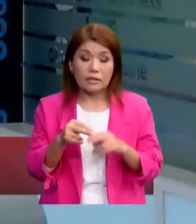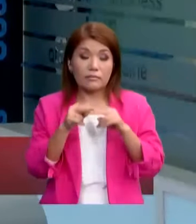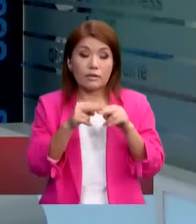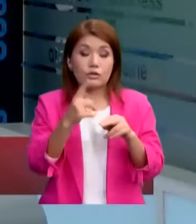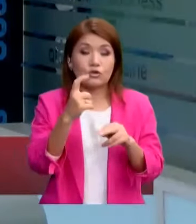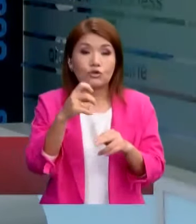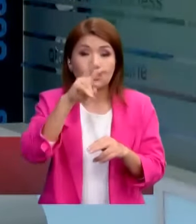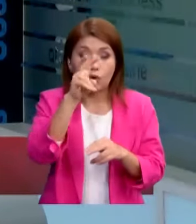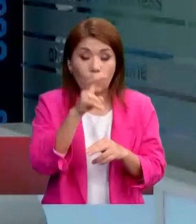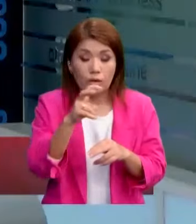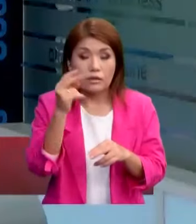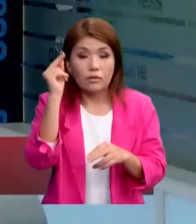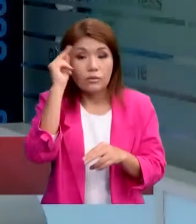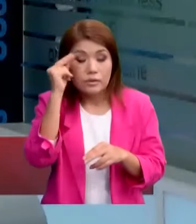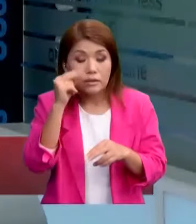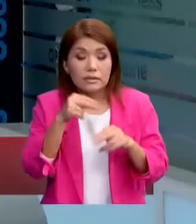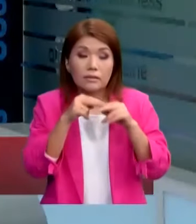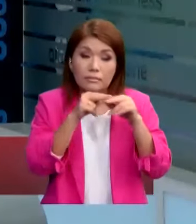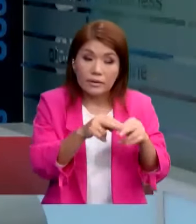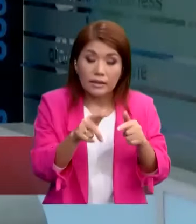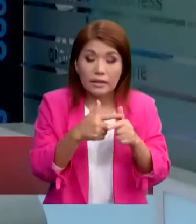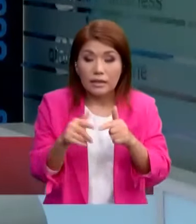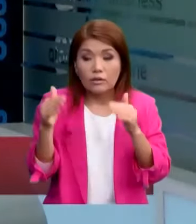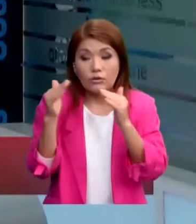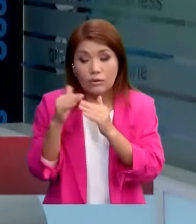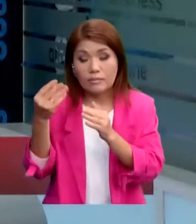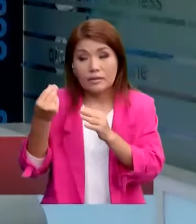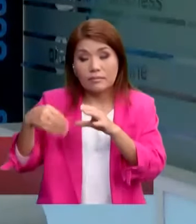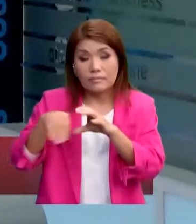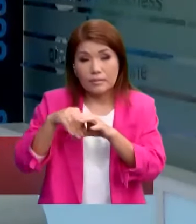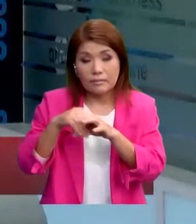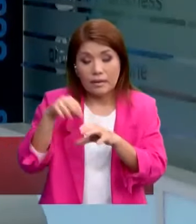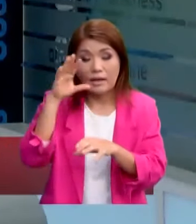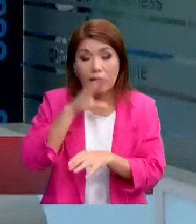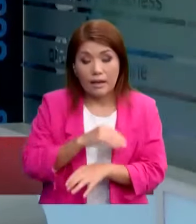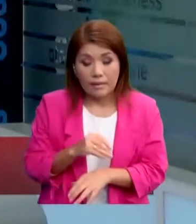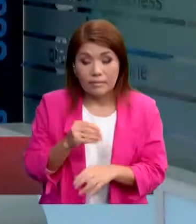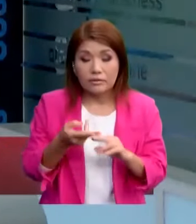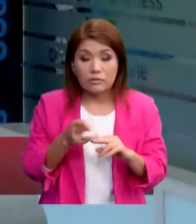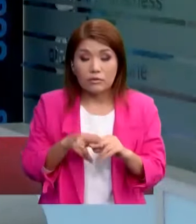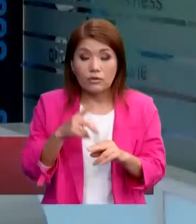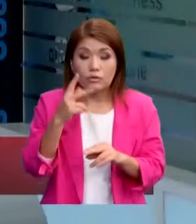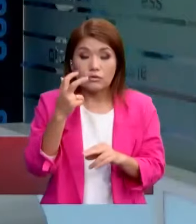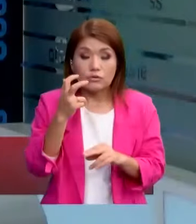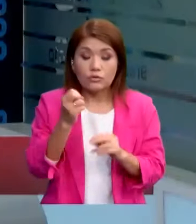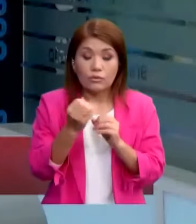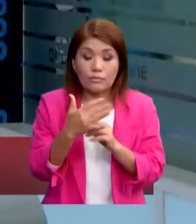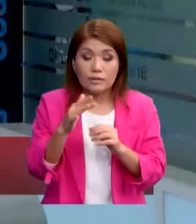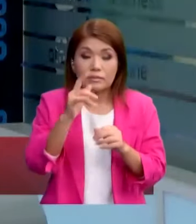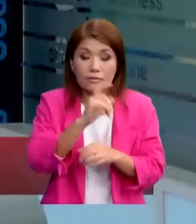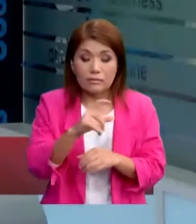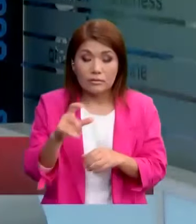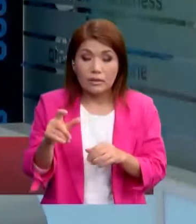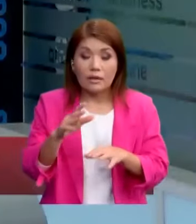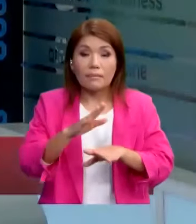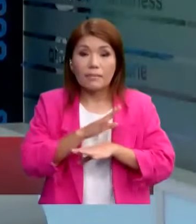100 долларды оқу ақысын төлеуге немесе үйдің депозитіне жұмсауға болады. Бірақ тізімдегі 315 мың адамның ішінде